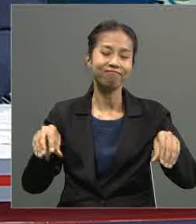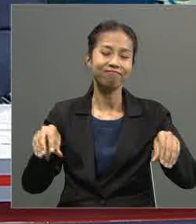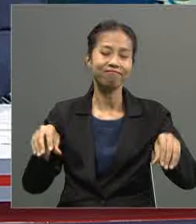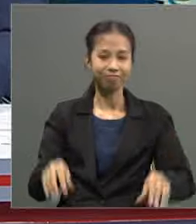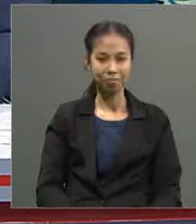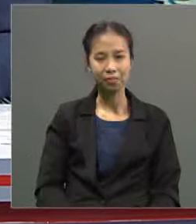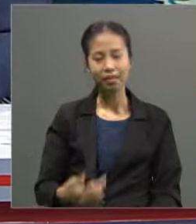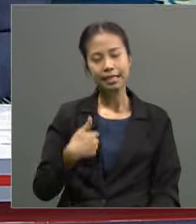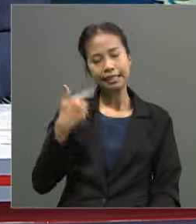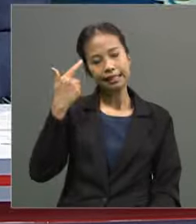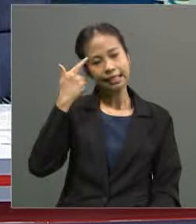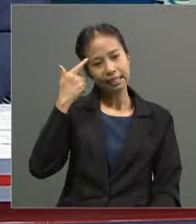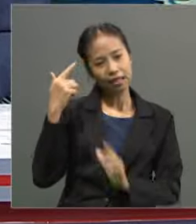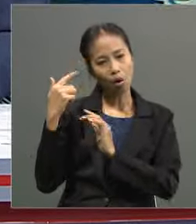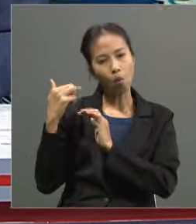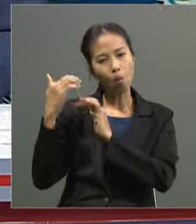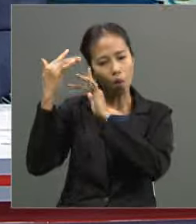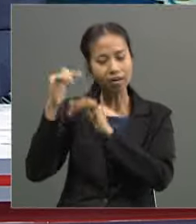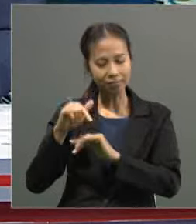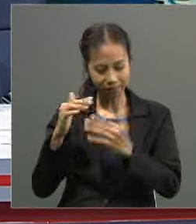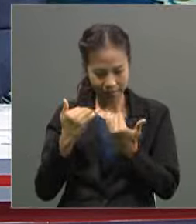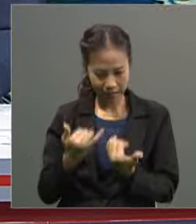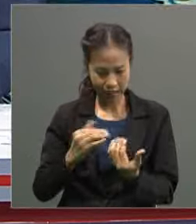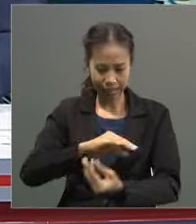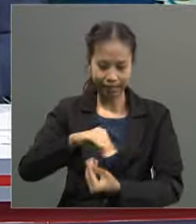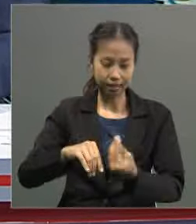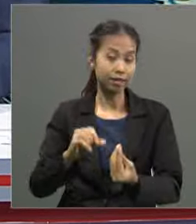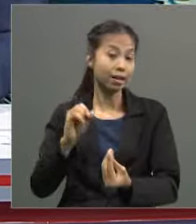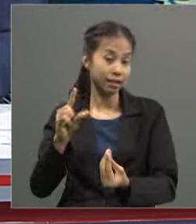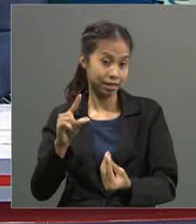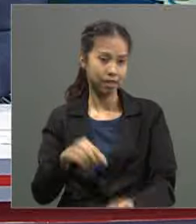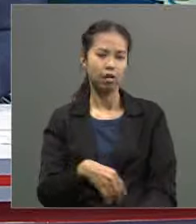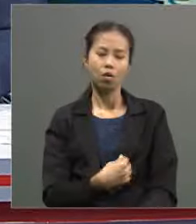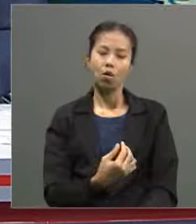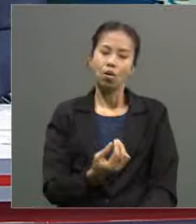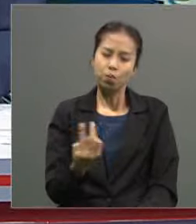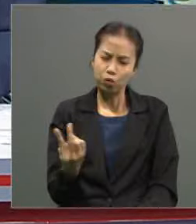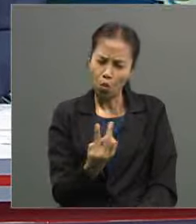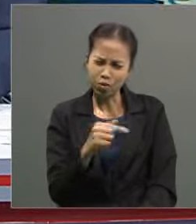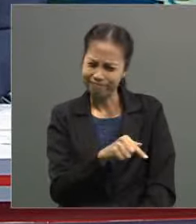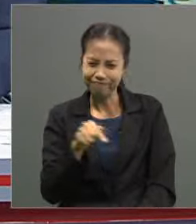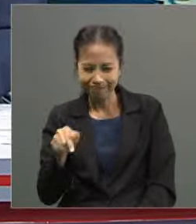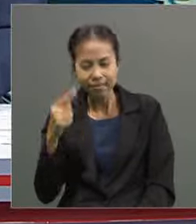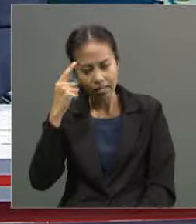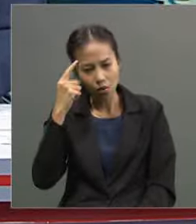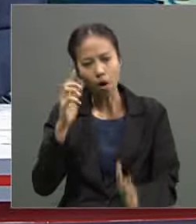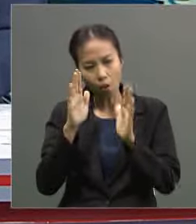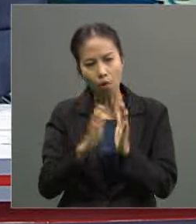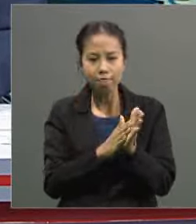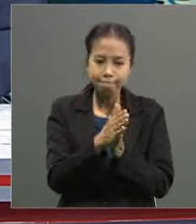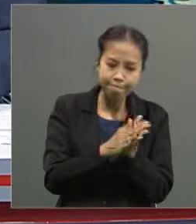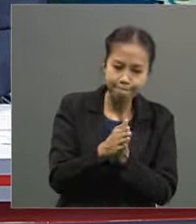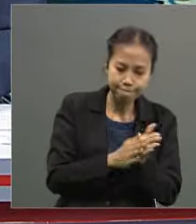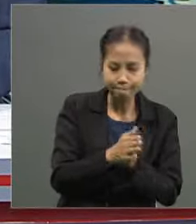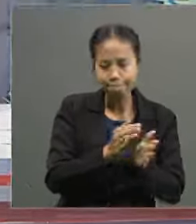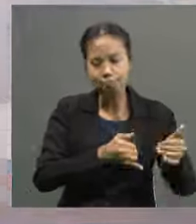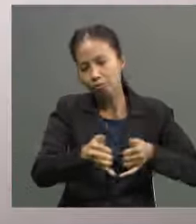เลยมีการคาดหวังนะผู้ประกอบการว่าตัวเลขเศรษฐกิจเนี่ย 2เทศกาลใหญ่แบบนี้น่าจะคึกคักกันทีเดียวสำคัญเลย